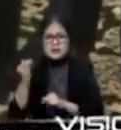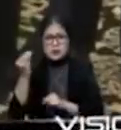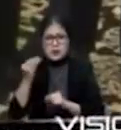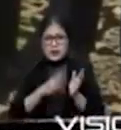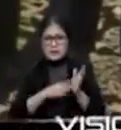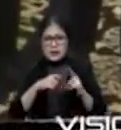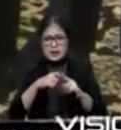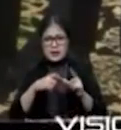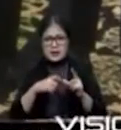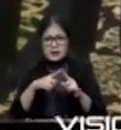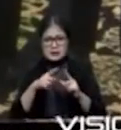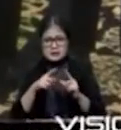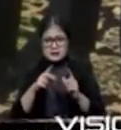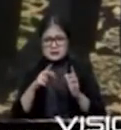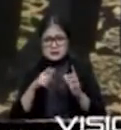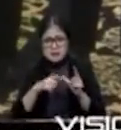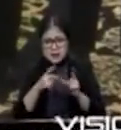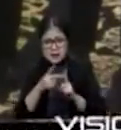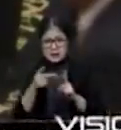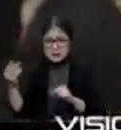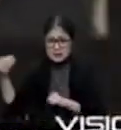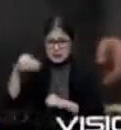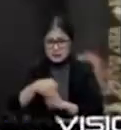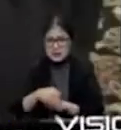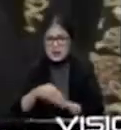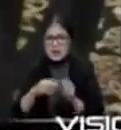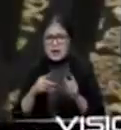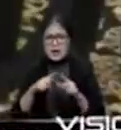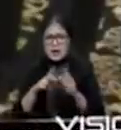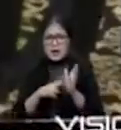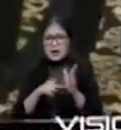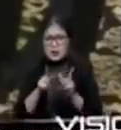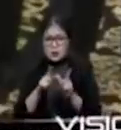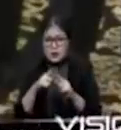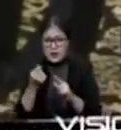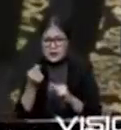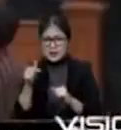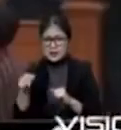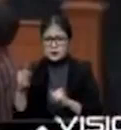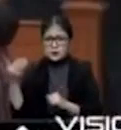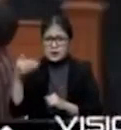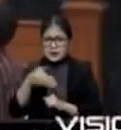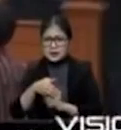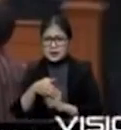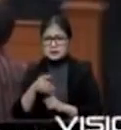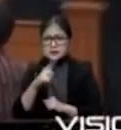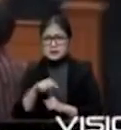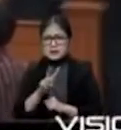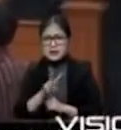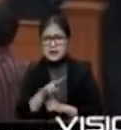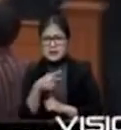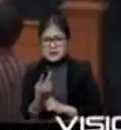dihadiri seluruh Hakim MK termasuk Anwar Usman. Suhartoyo menggantikan Anwar Usman yang melanggar etik berat dan dicopot